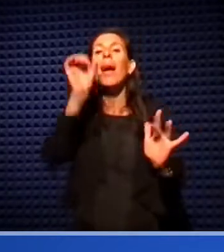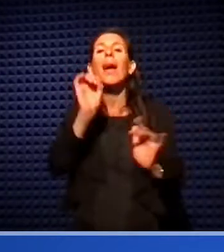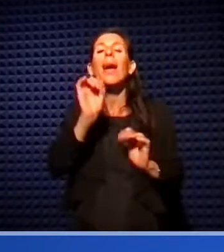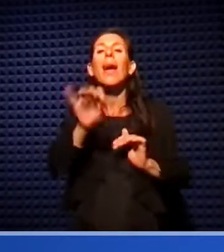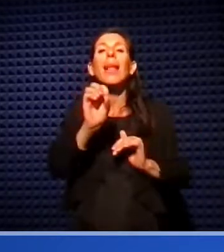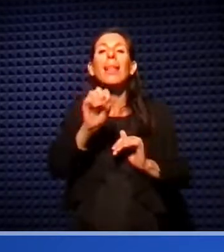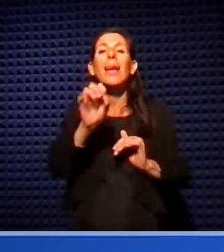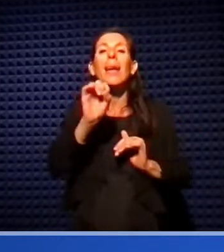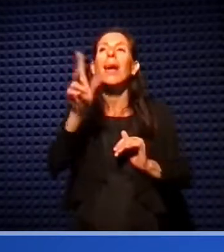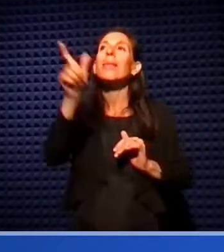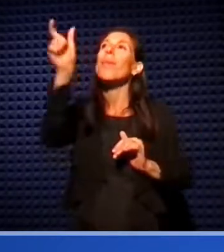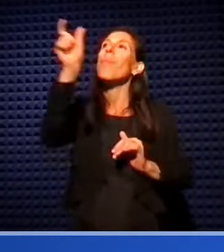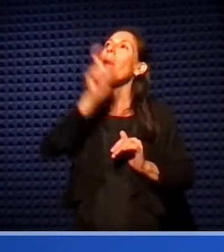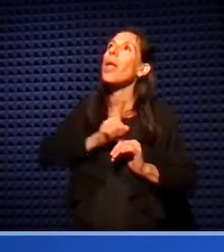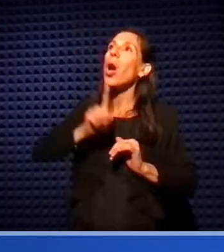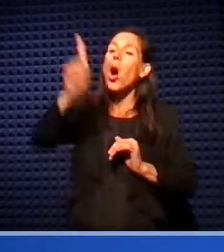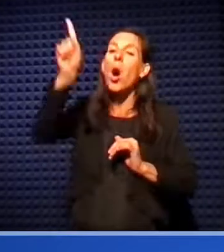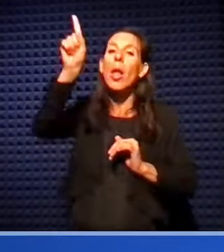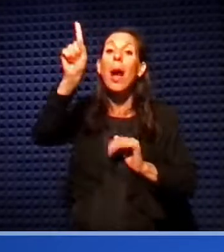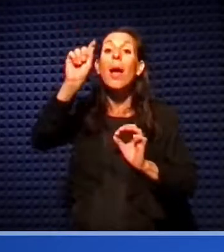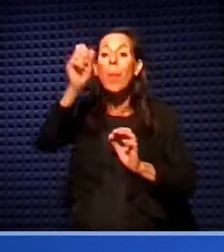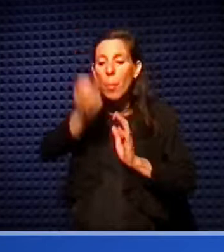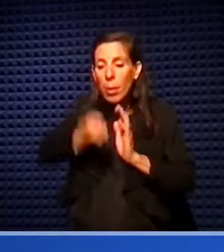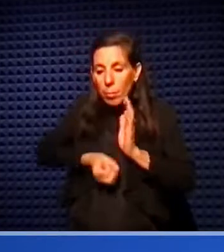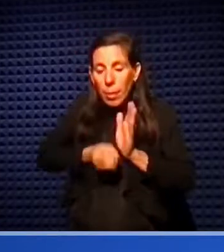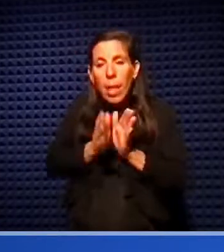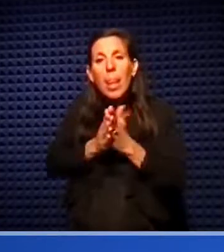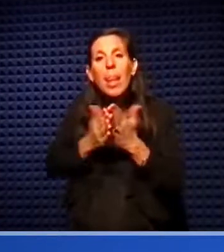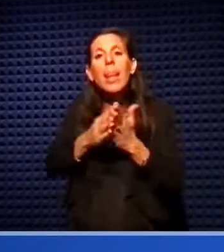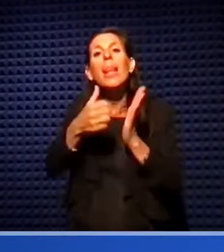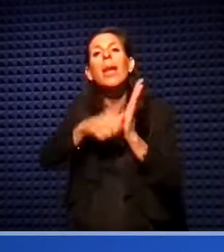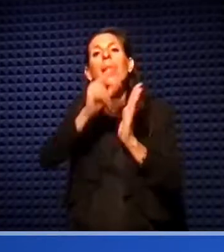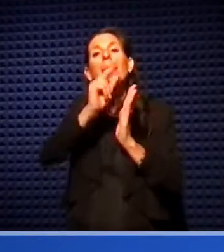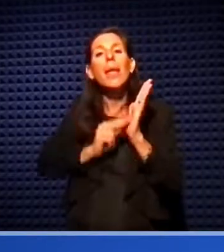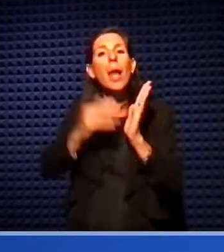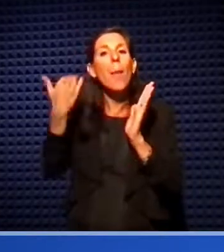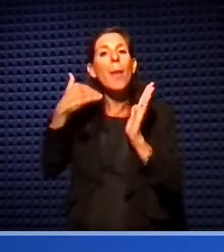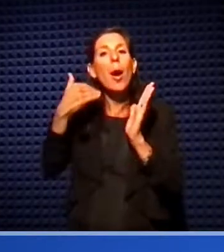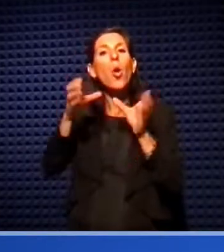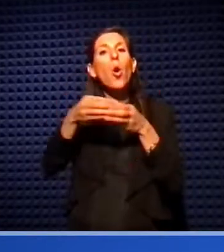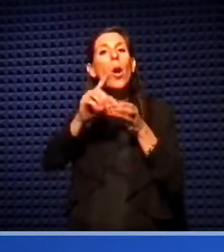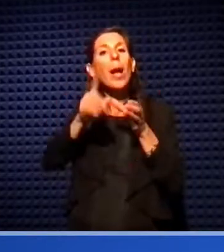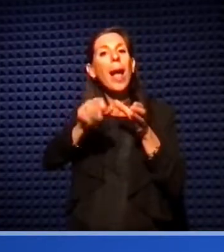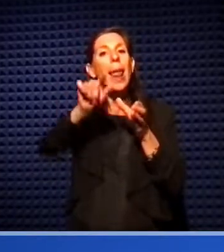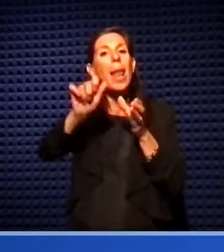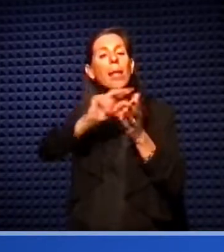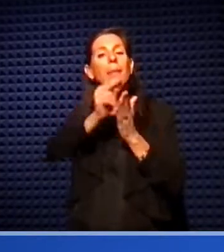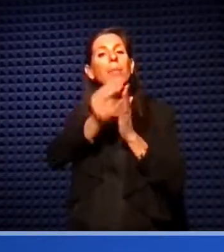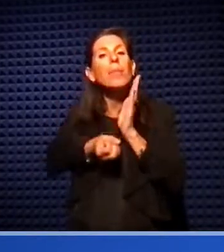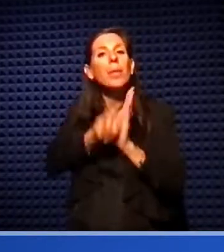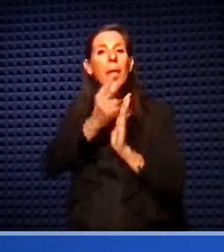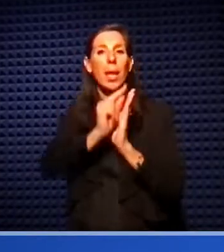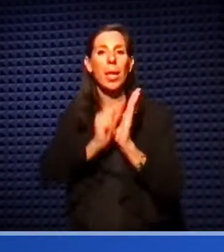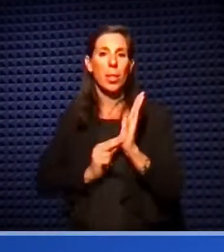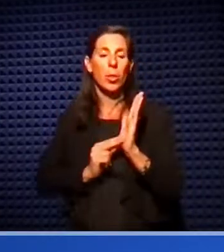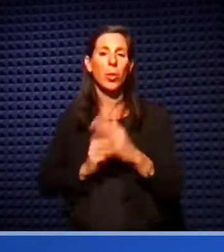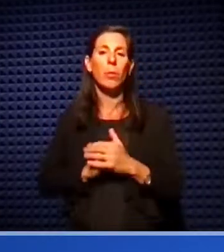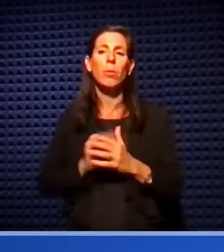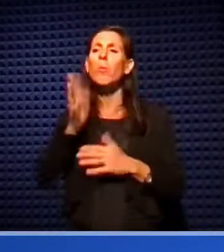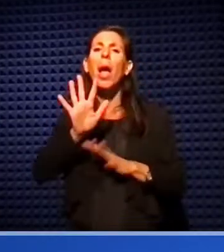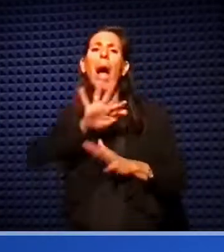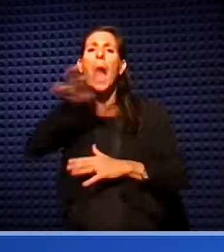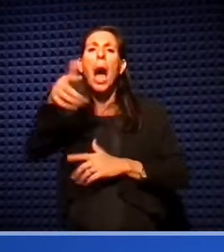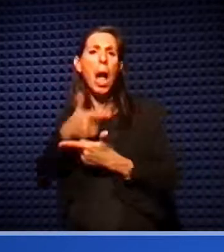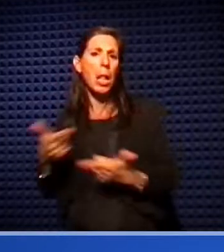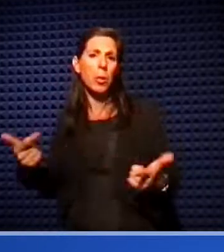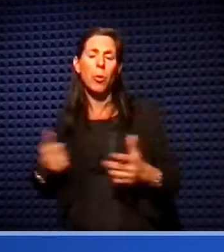ቃል ኣምላኽ ከስ ካልኣይ ክፋል ናይታ መልእኽቲ እዩ ክሳብ ኣብዛ ነጥቢ እዚያ ቅዱስ ጳውሎስ ብዛዕባ ህይወቱን ፀዋዕትኡን እግዚኣብሄር ብኸመይ